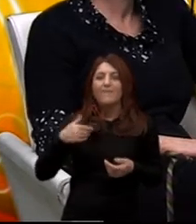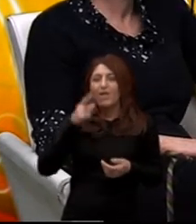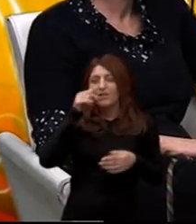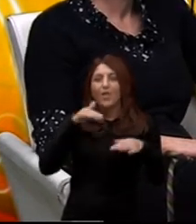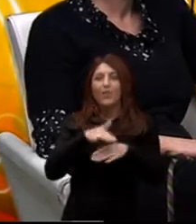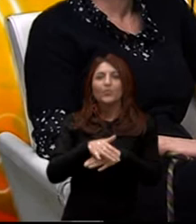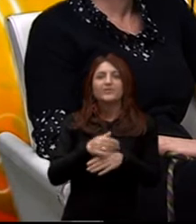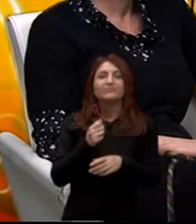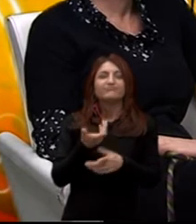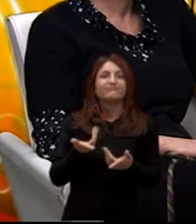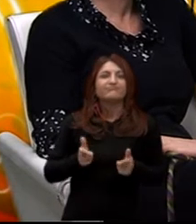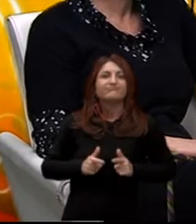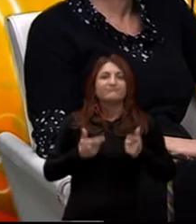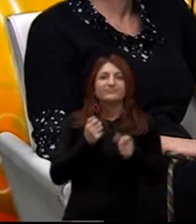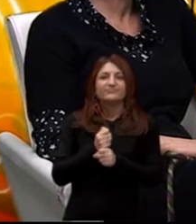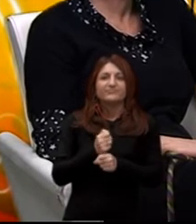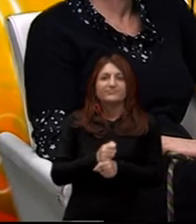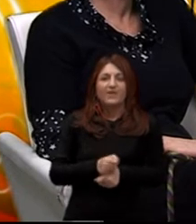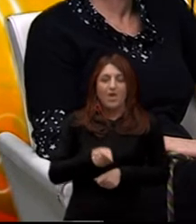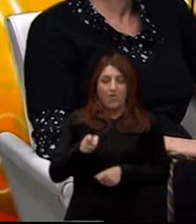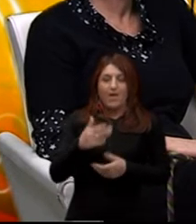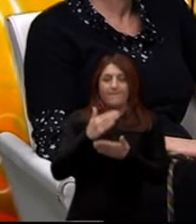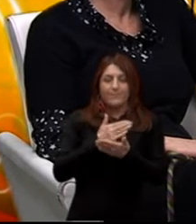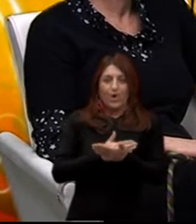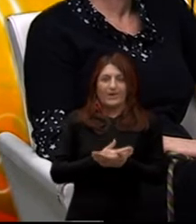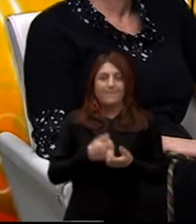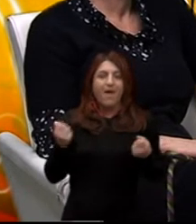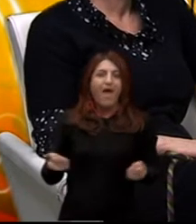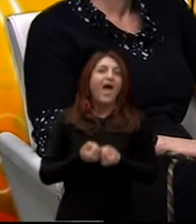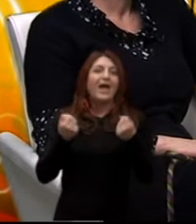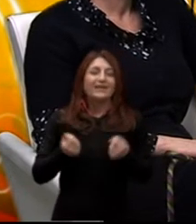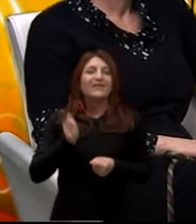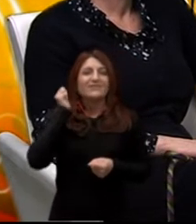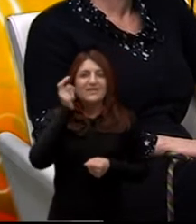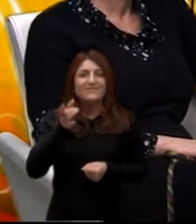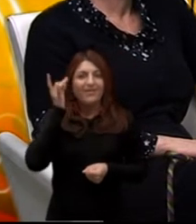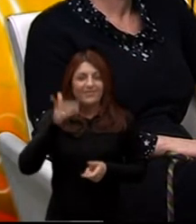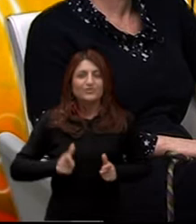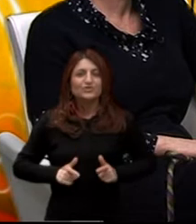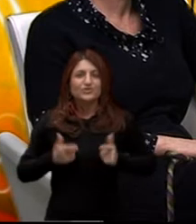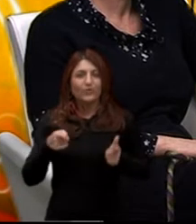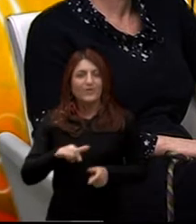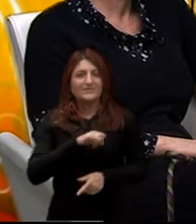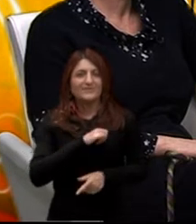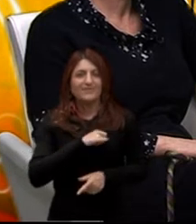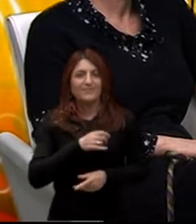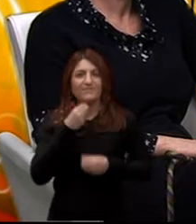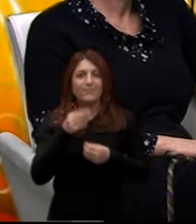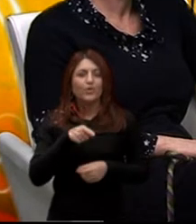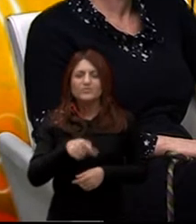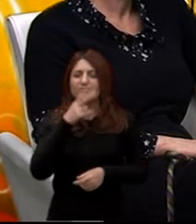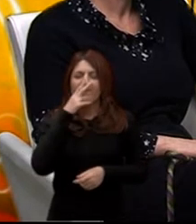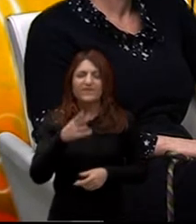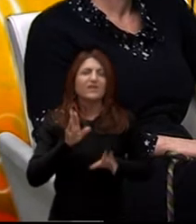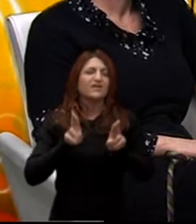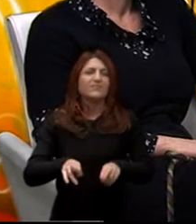funkcioniraju. Taj program aktivnosti svakodnevnog života je zapravo jako zanimljiva priča jer tu smo vidjeli svašta, ono